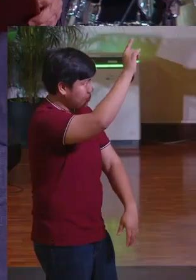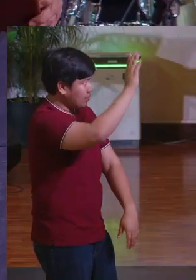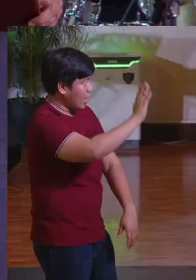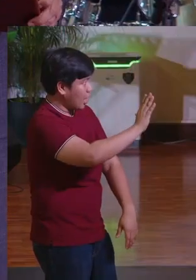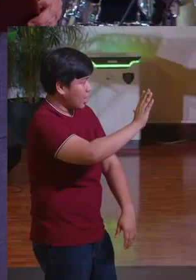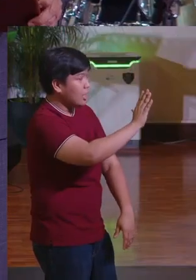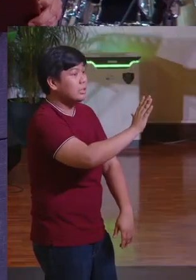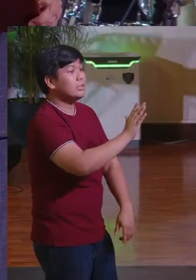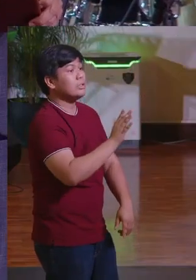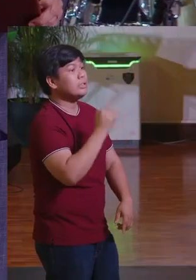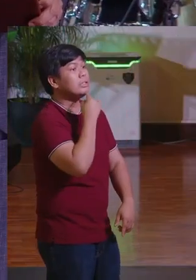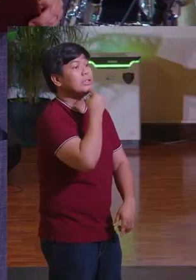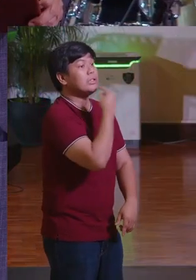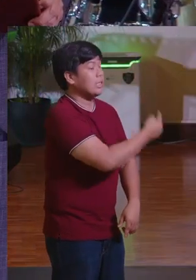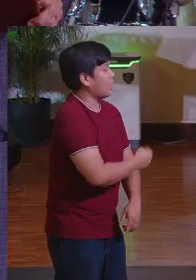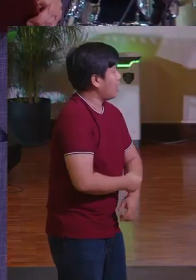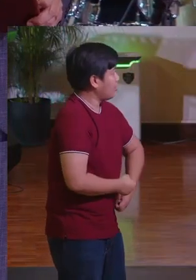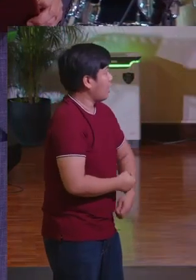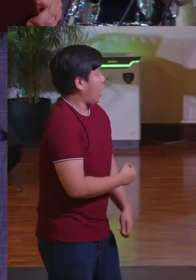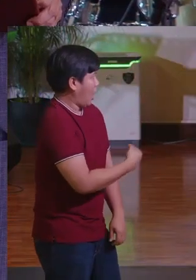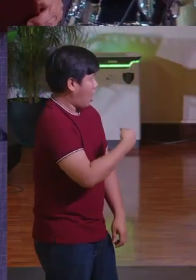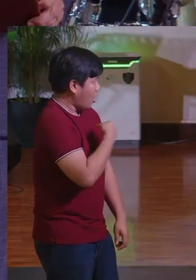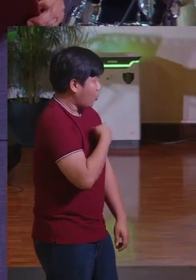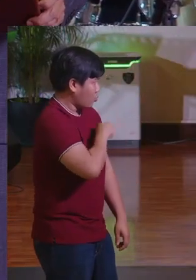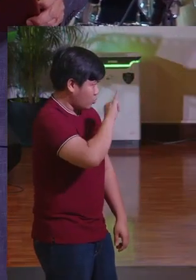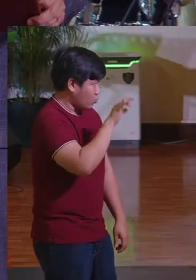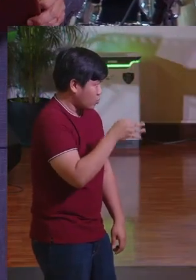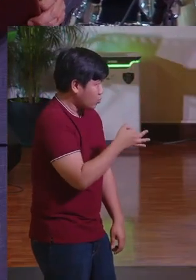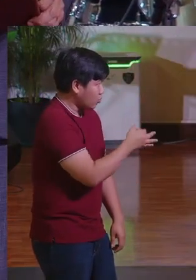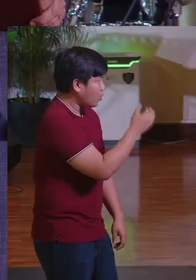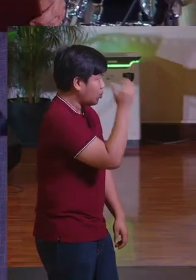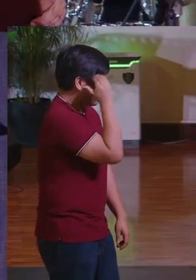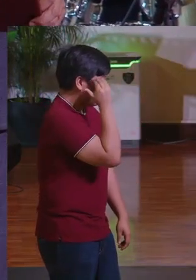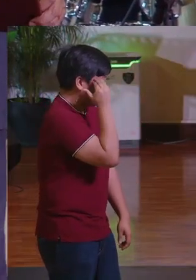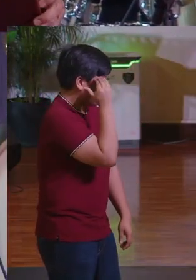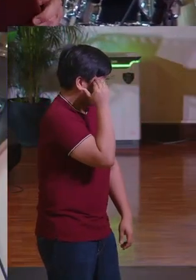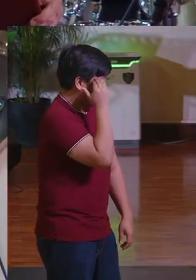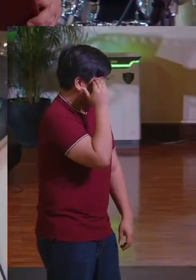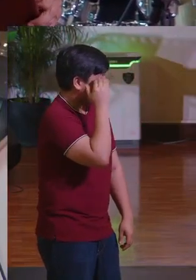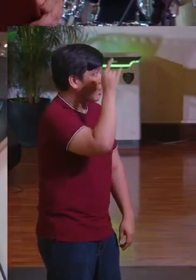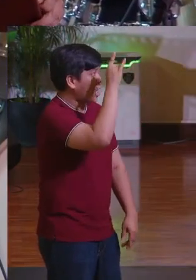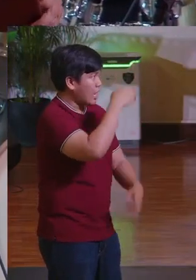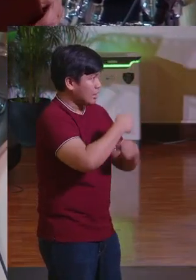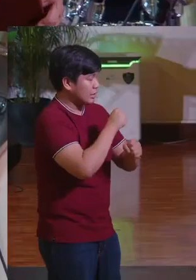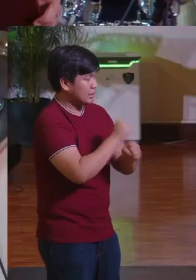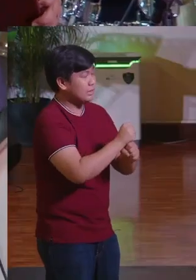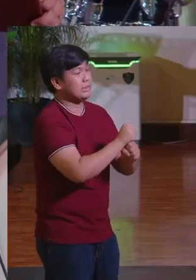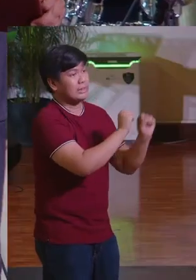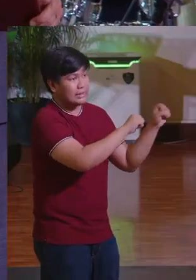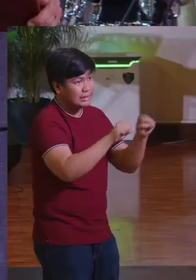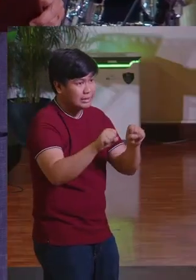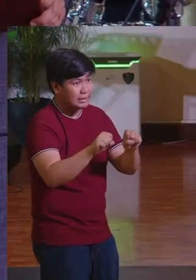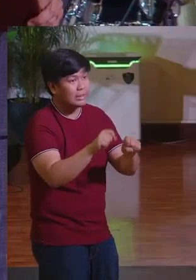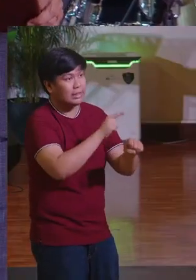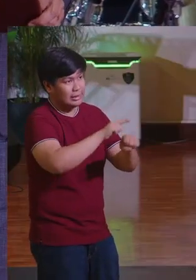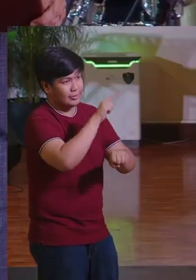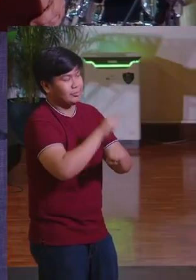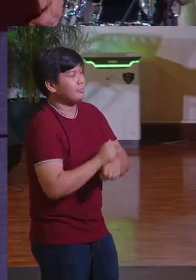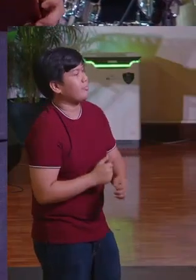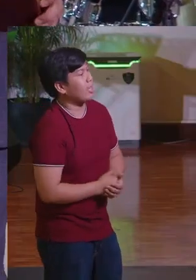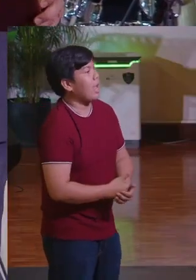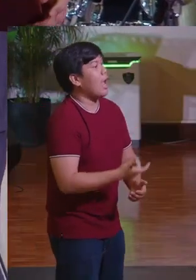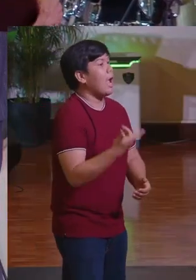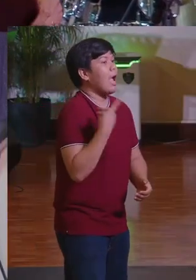ang Diyos na kanyang sinasamba. Kagaya po ng commentary, napakaganda ni Richard D. Phillips, isa